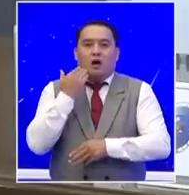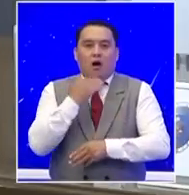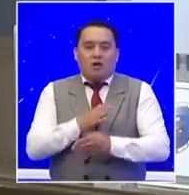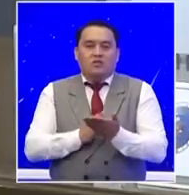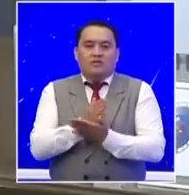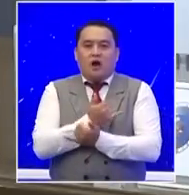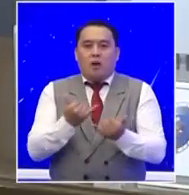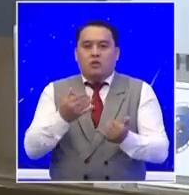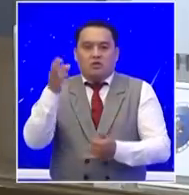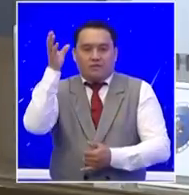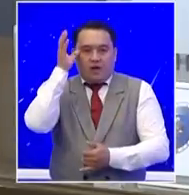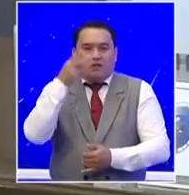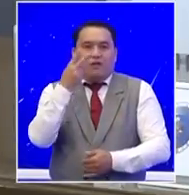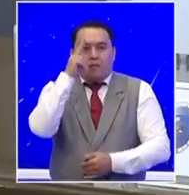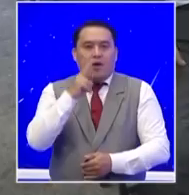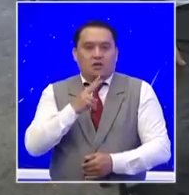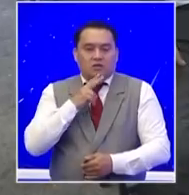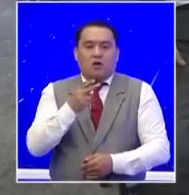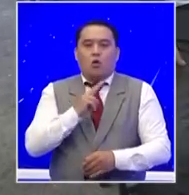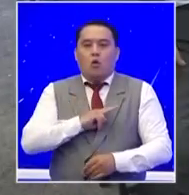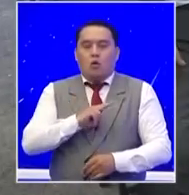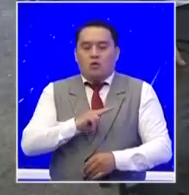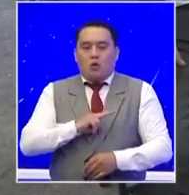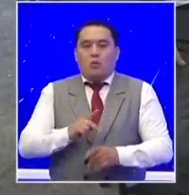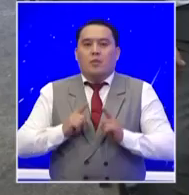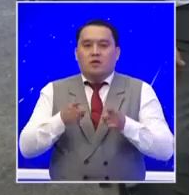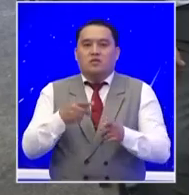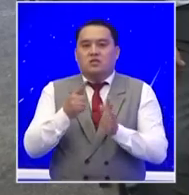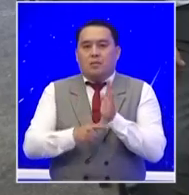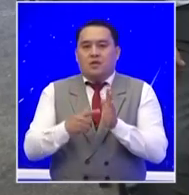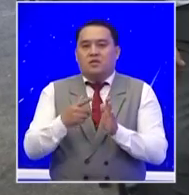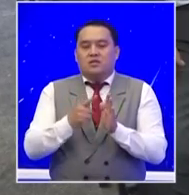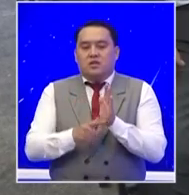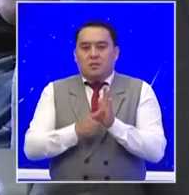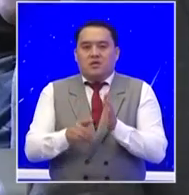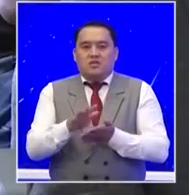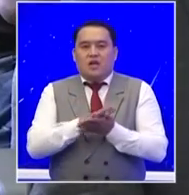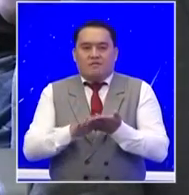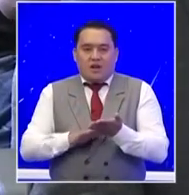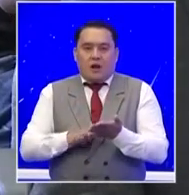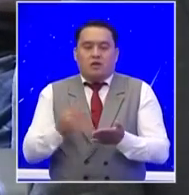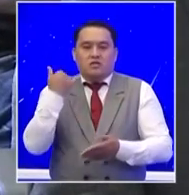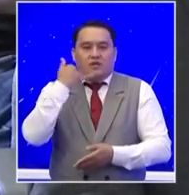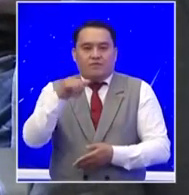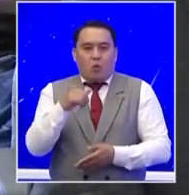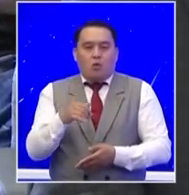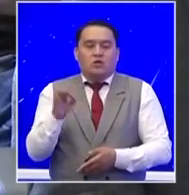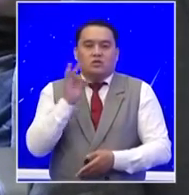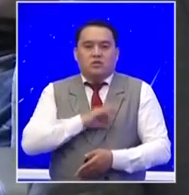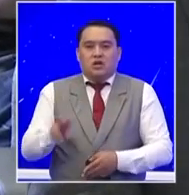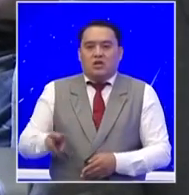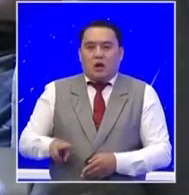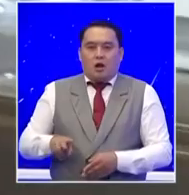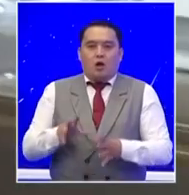сфере образования, за 2 месяца нынешнего года к ним поступило более 70 заявлений и звонков о превышениях полномочий